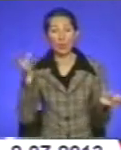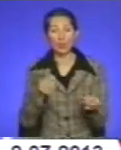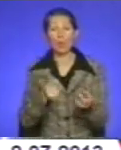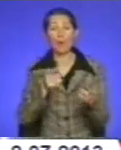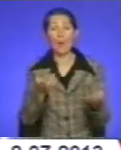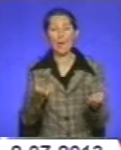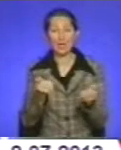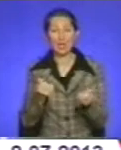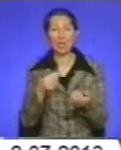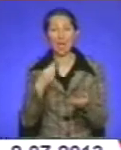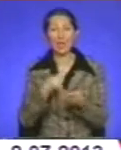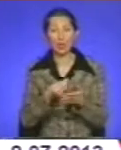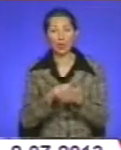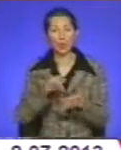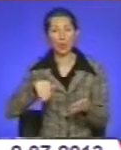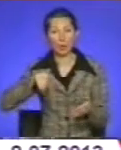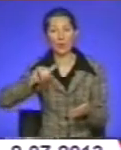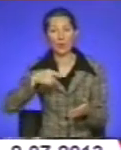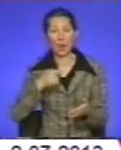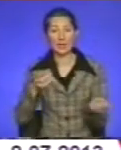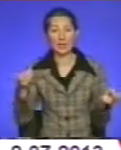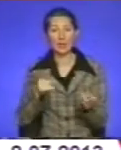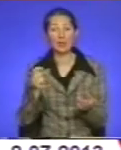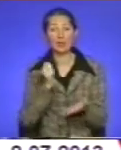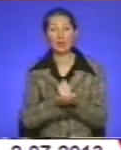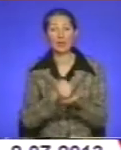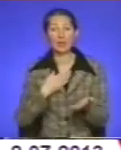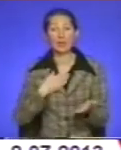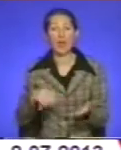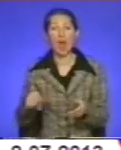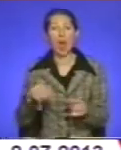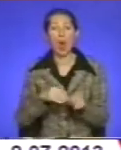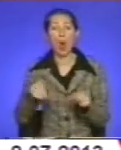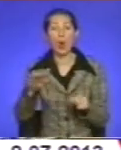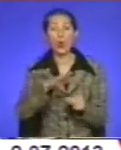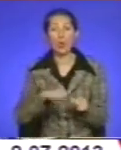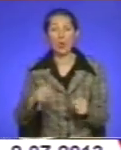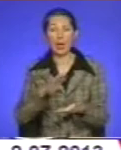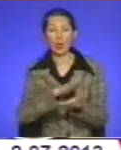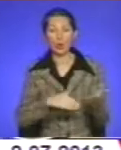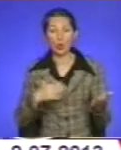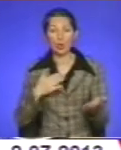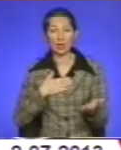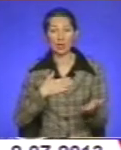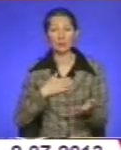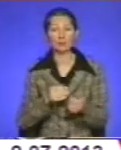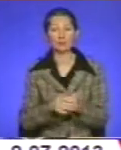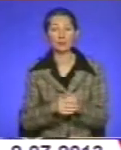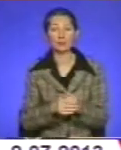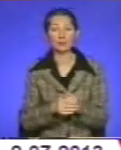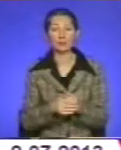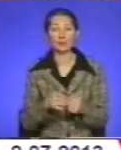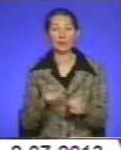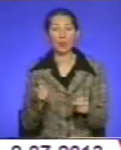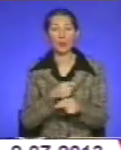вимагайте решту, домагайтеся. Нам тільки треба, щоб затвердили нам угіддя наше, продовжили нам земельні. Без цього ви не можете,